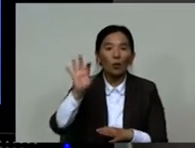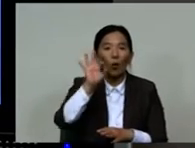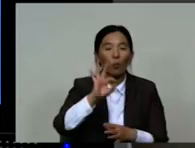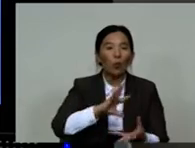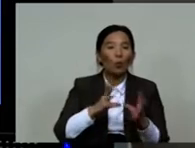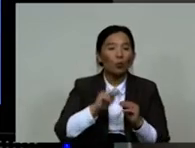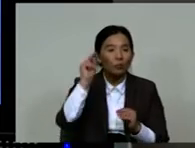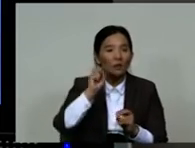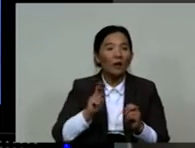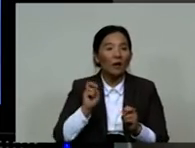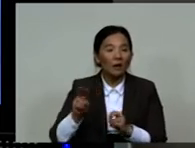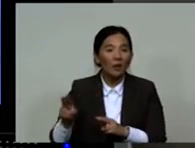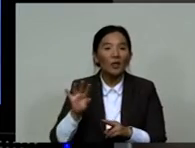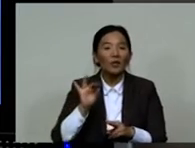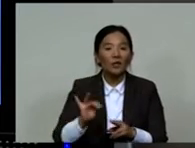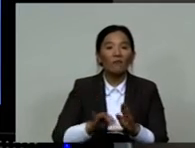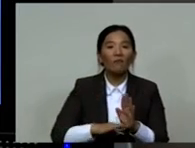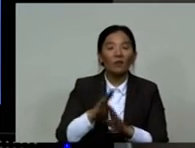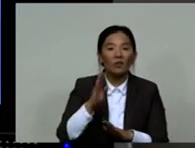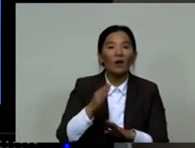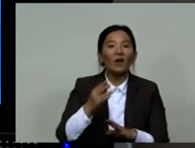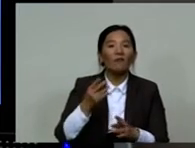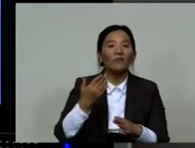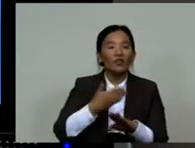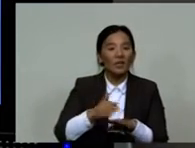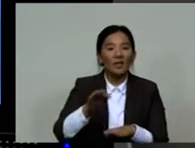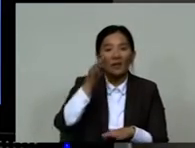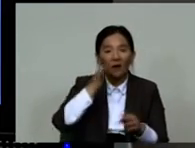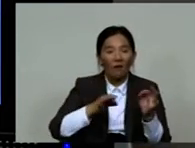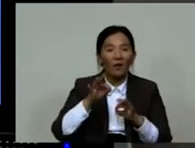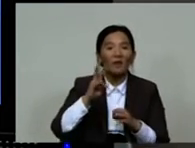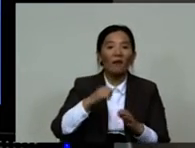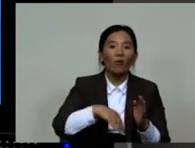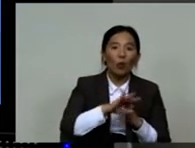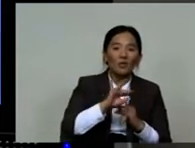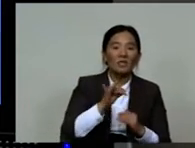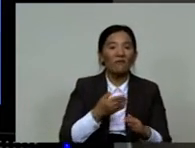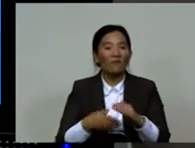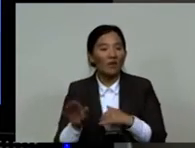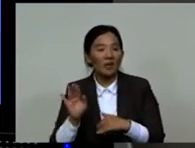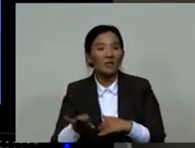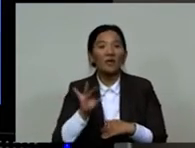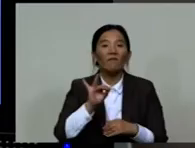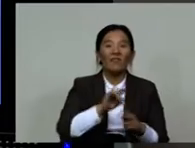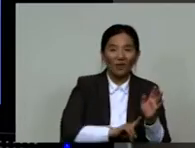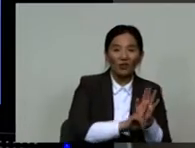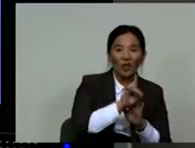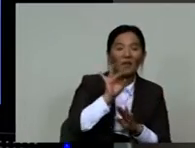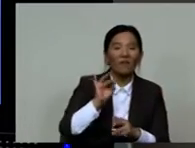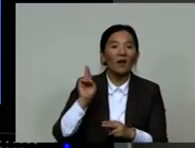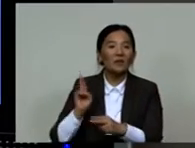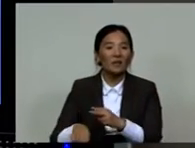и качестве выполнения вычислительных навыков на входе и выходе за 3 года, то есть в начале и в конце.